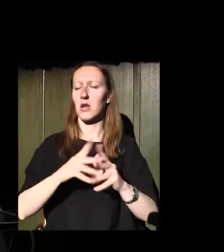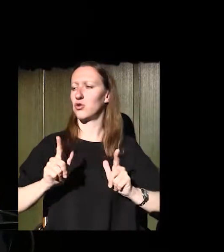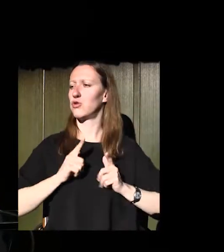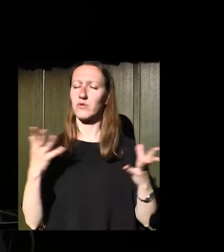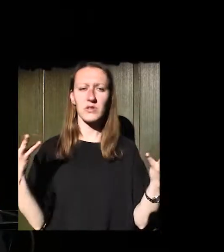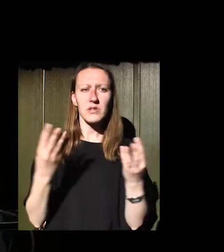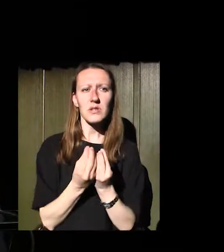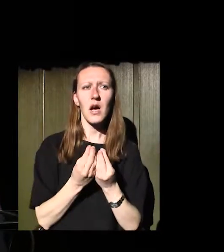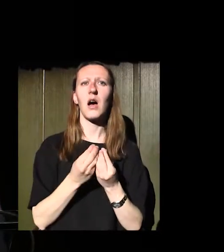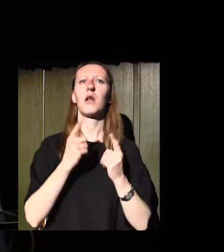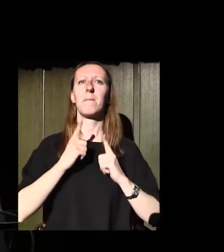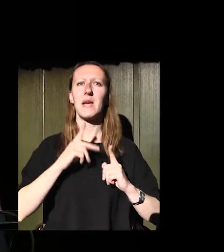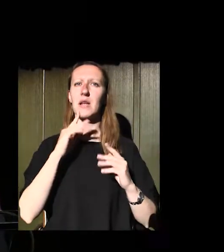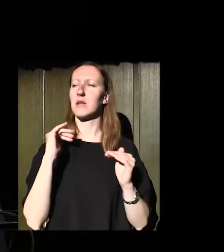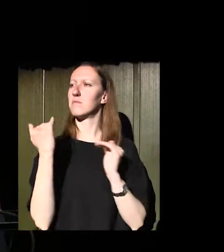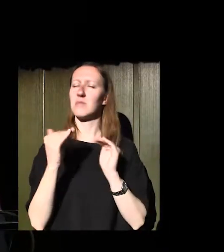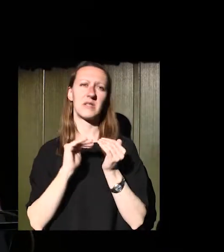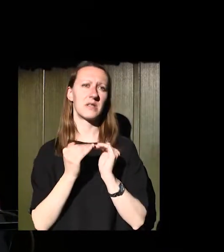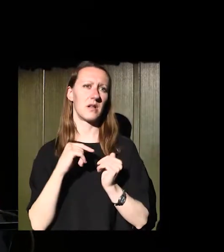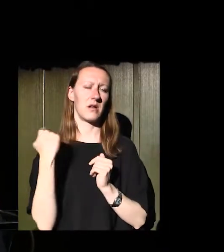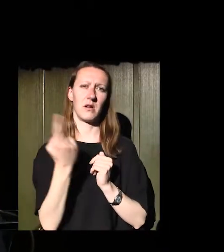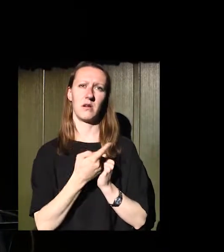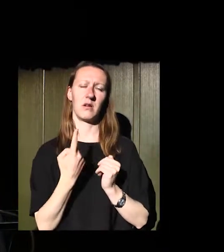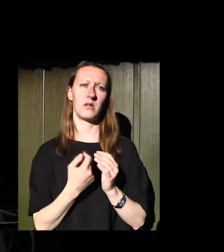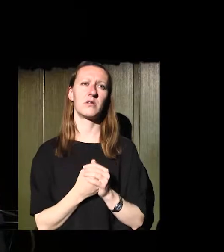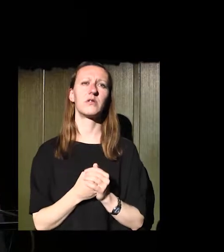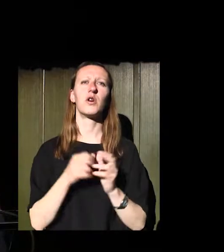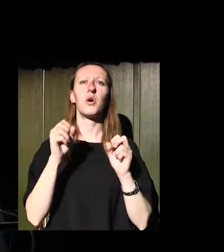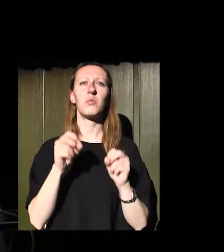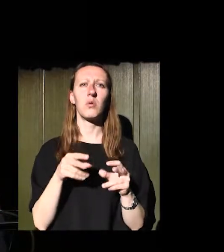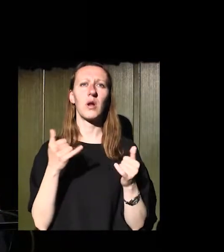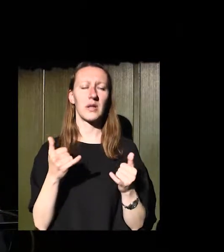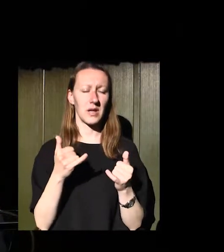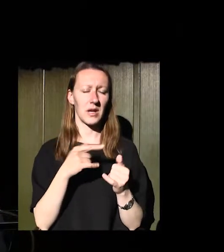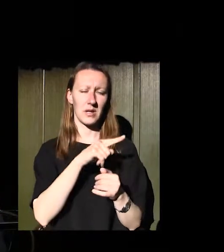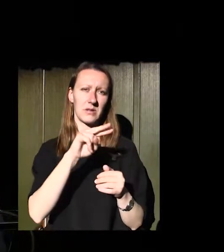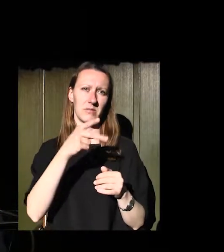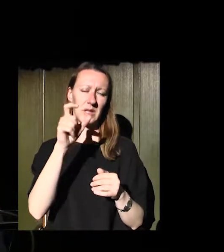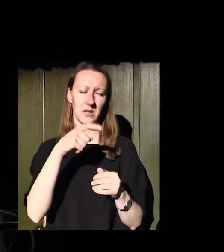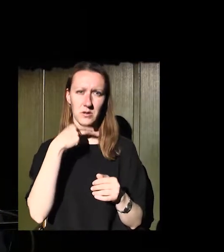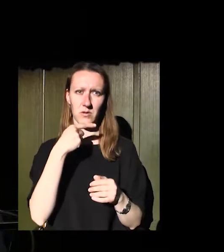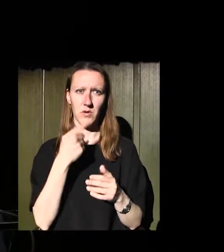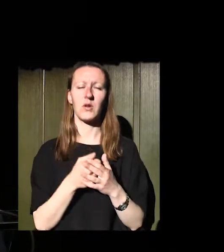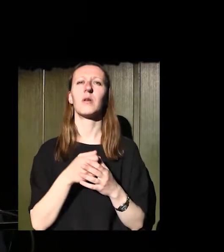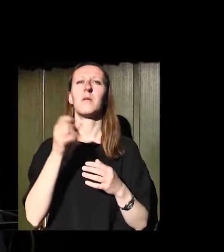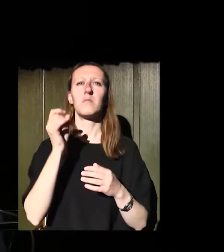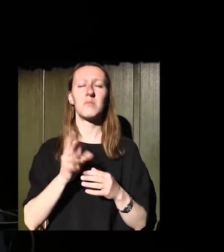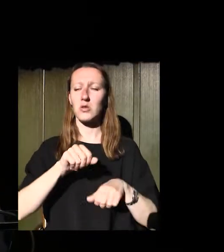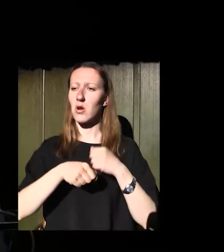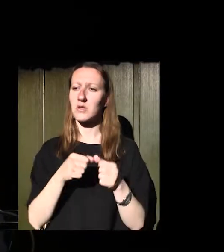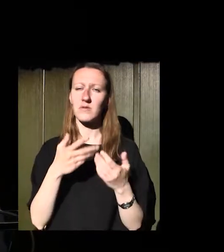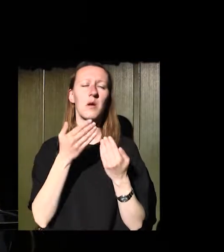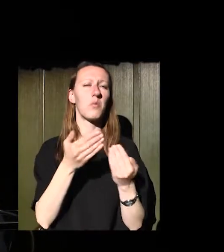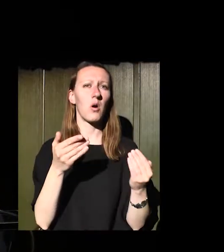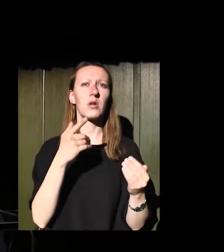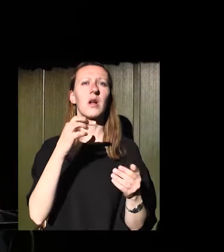grad suživota, tolerancije, mira i međusobnog uvažavanja. Pula oggi è una città in rapido sviluppo, una città